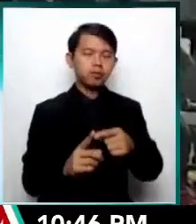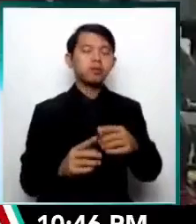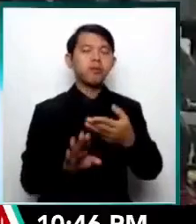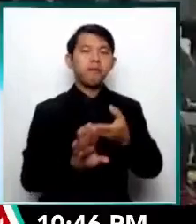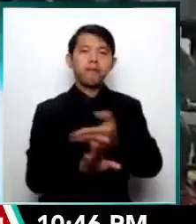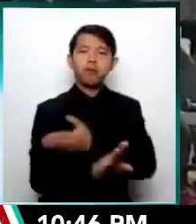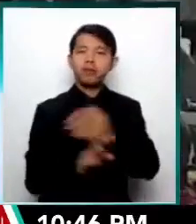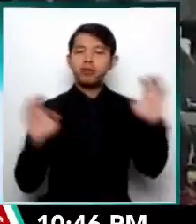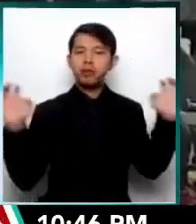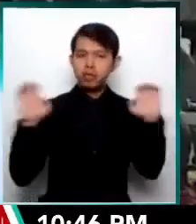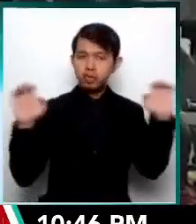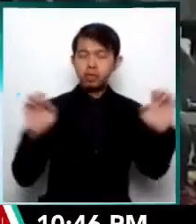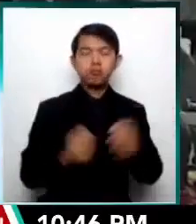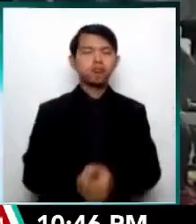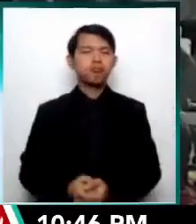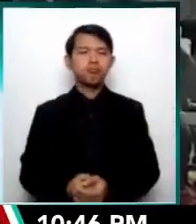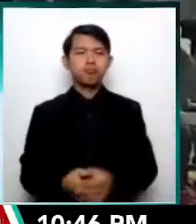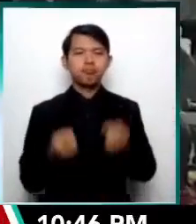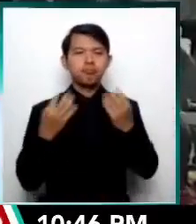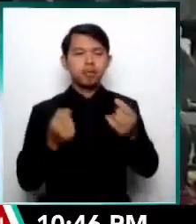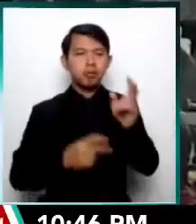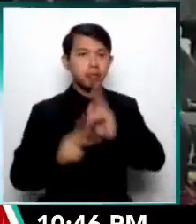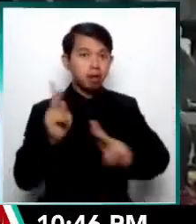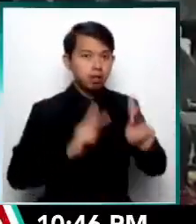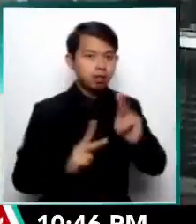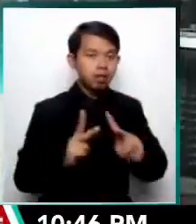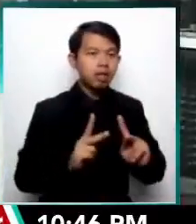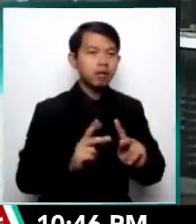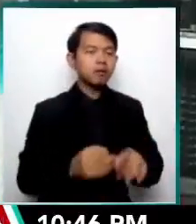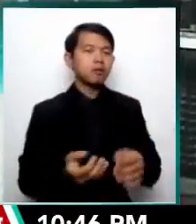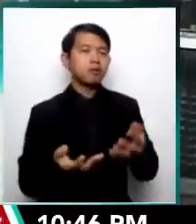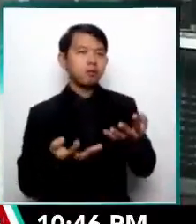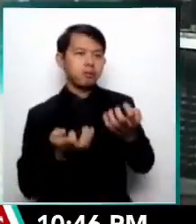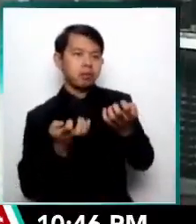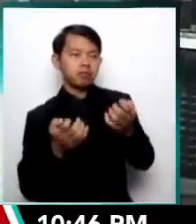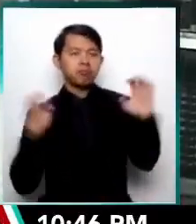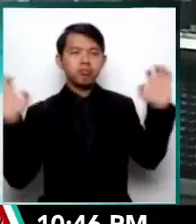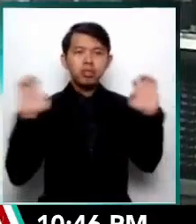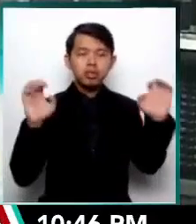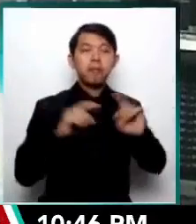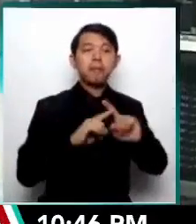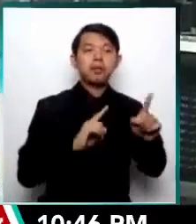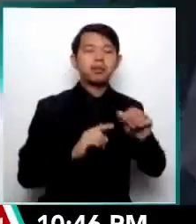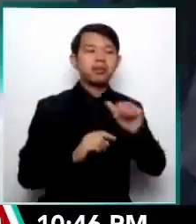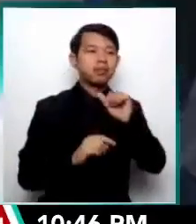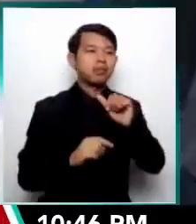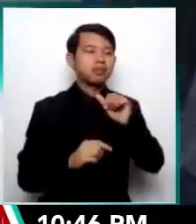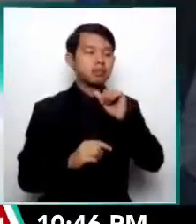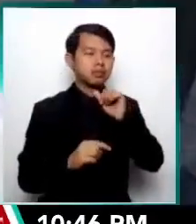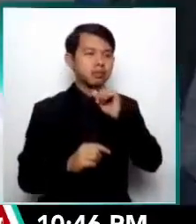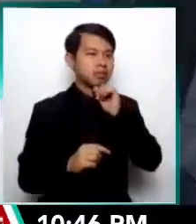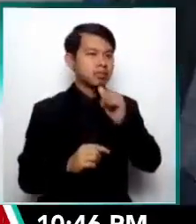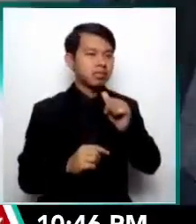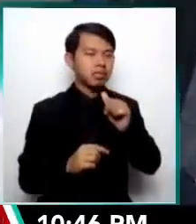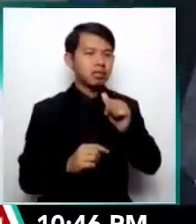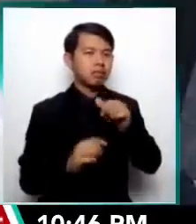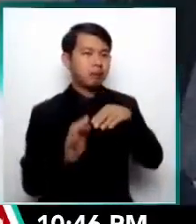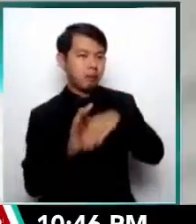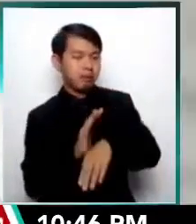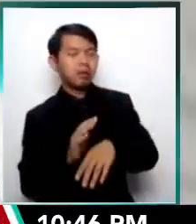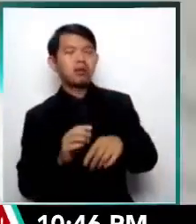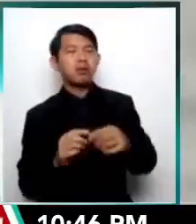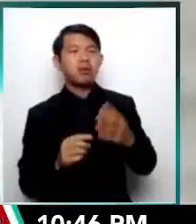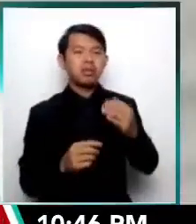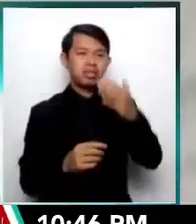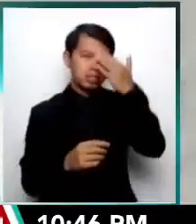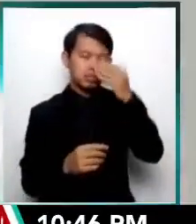na napapahamak sila instead na maging maayos ang ano na, kasi hindi nila alam. Depende sa purposes mo kung ano yung